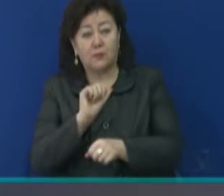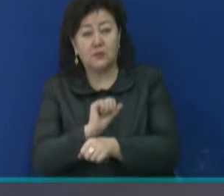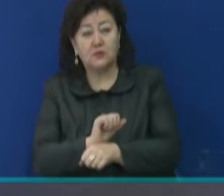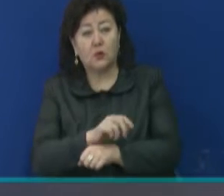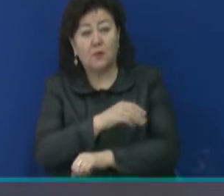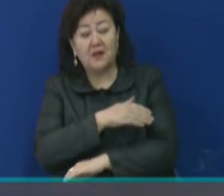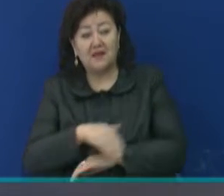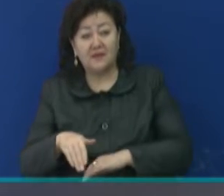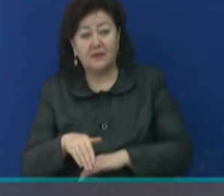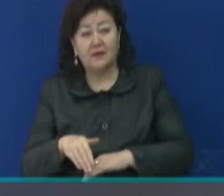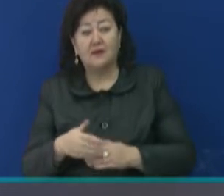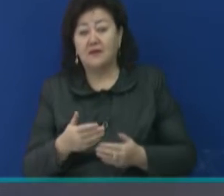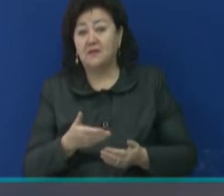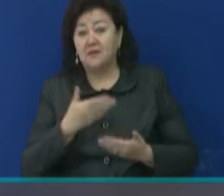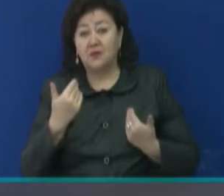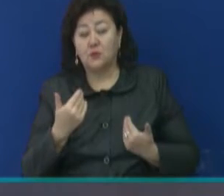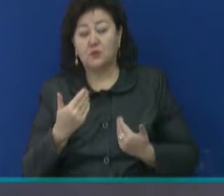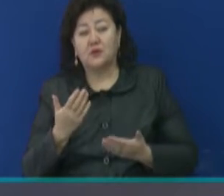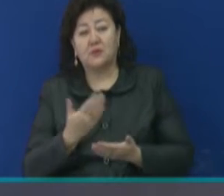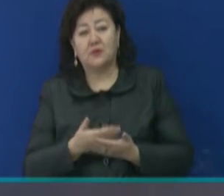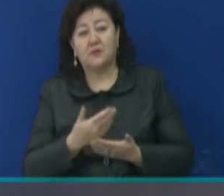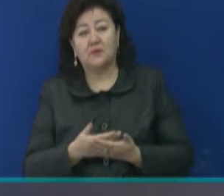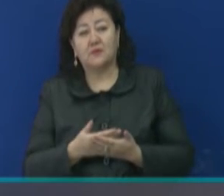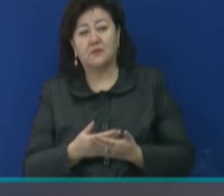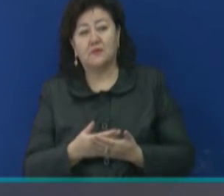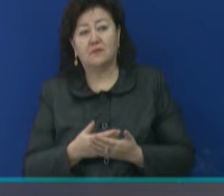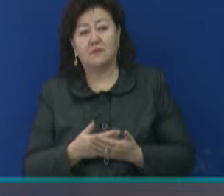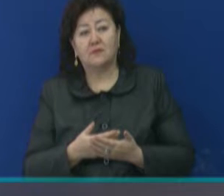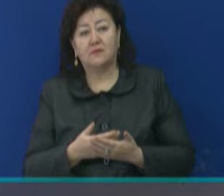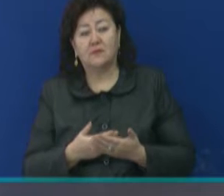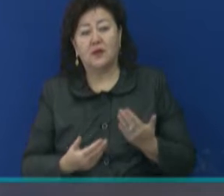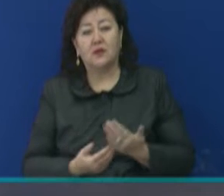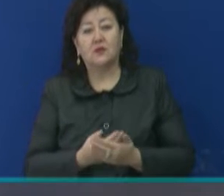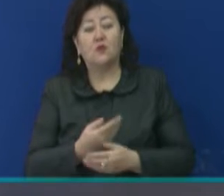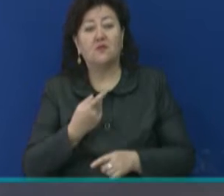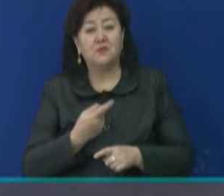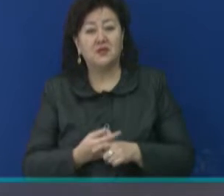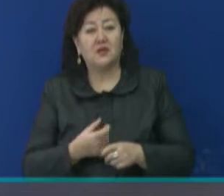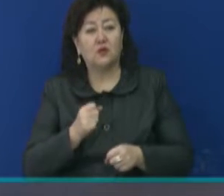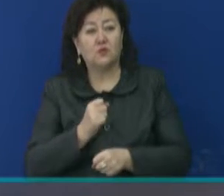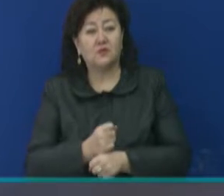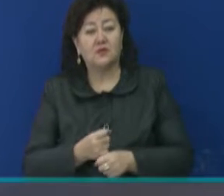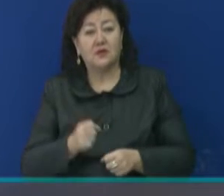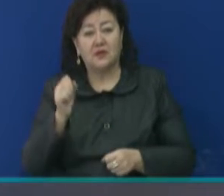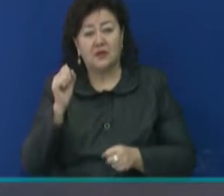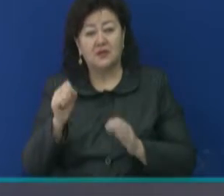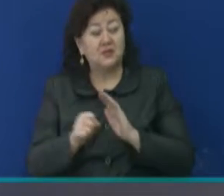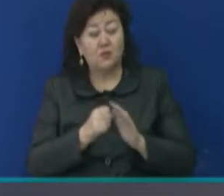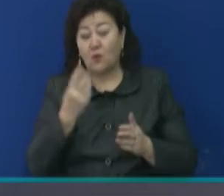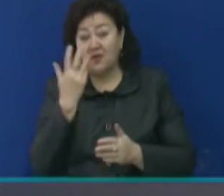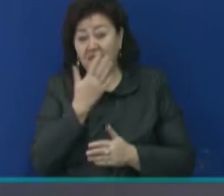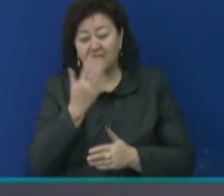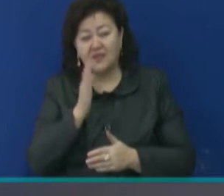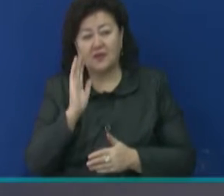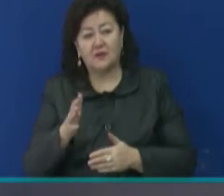плохого качества они уже много где по отлетали вот эти вот наварные как они по новым технологиям зимой в любом случае их не будет видно Потому что